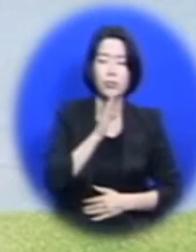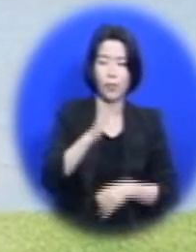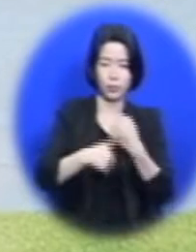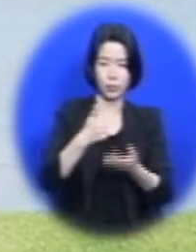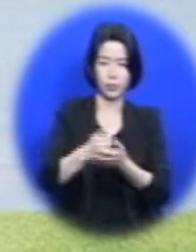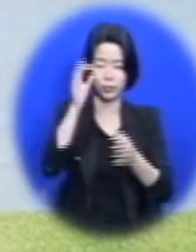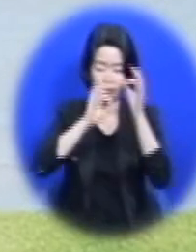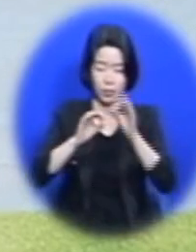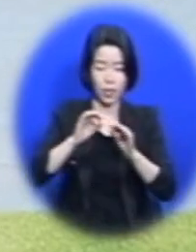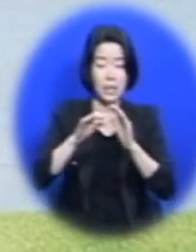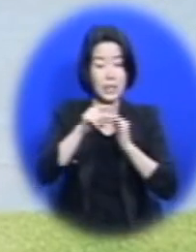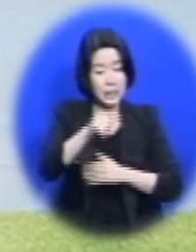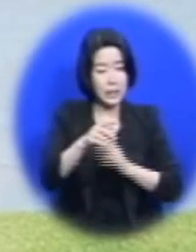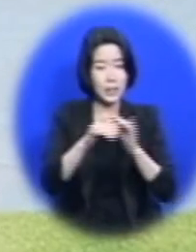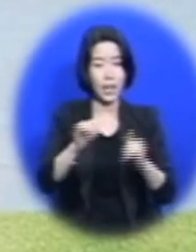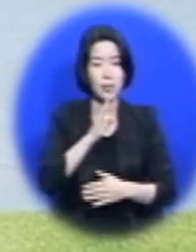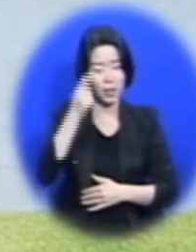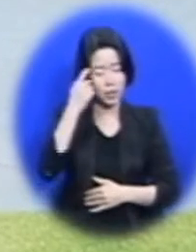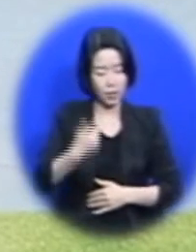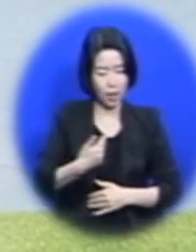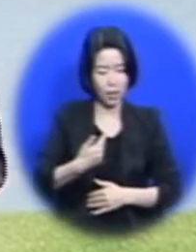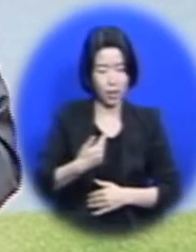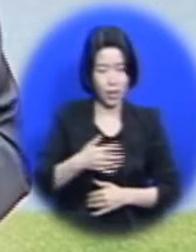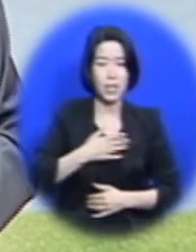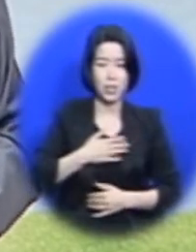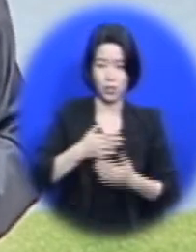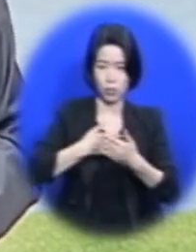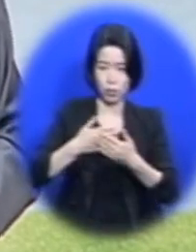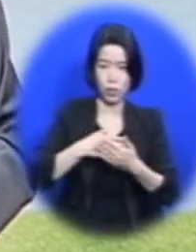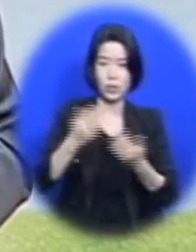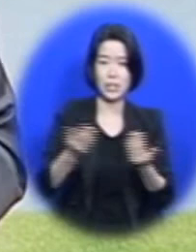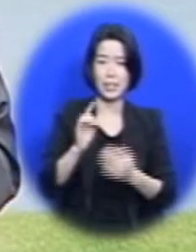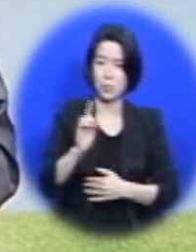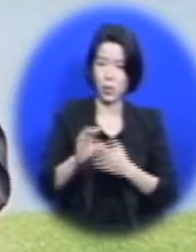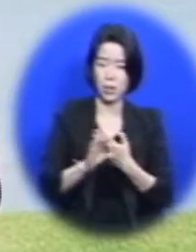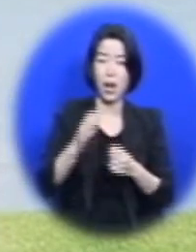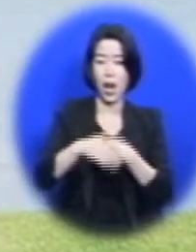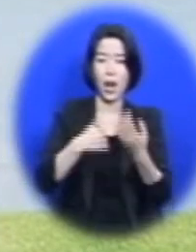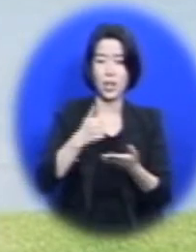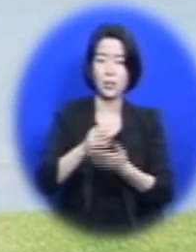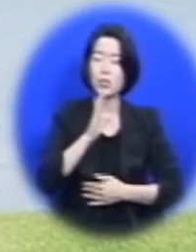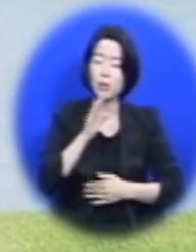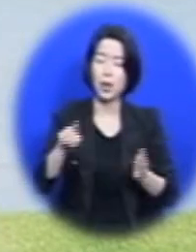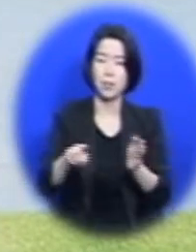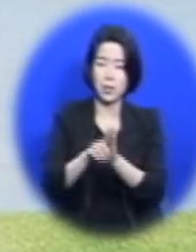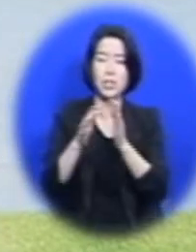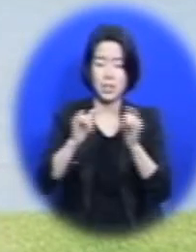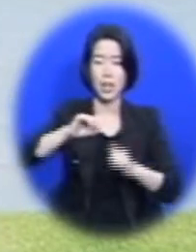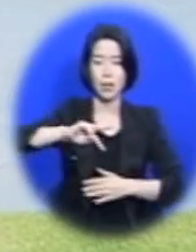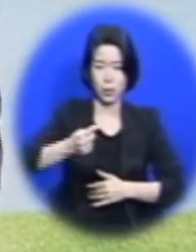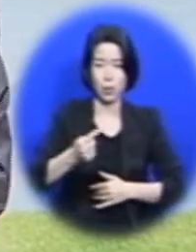하나님이 찾으시는 그 사람인가? 저는 두려운 것이 하나님을 정말 믿는